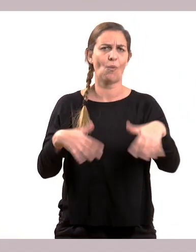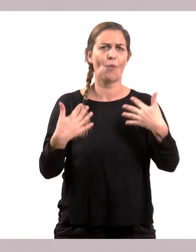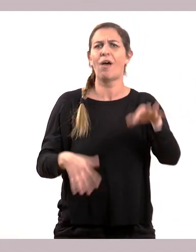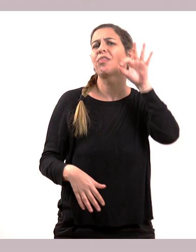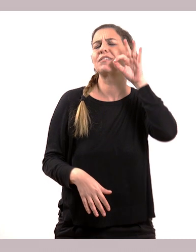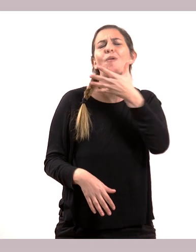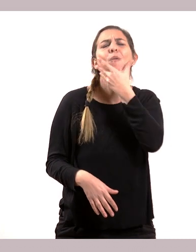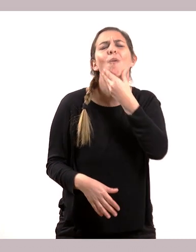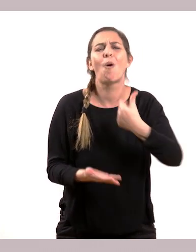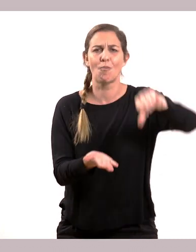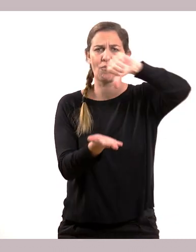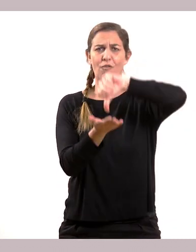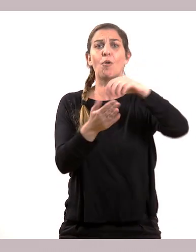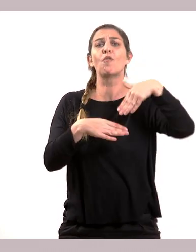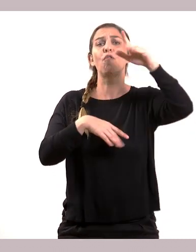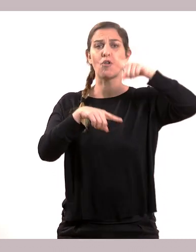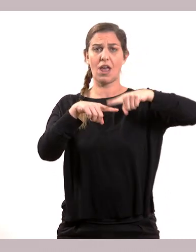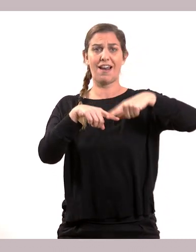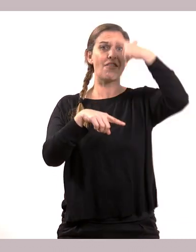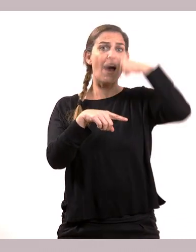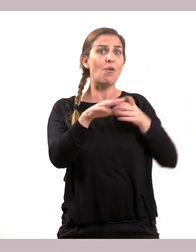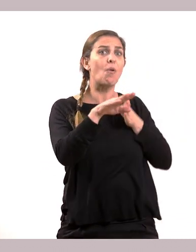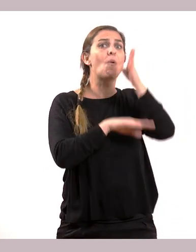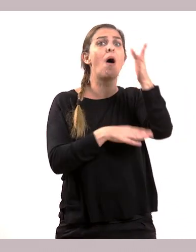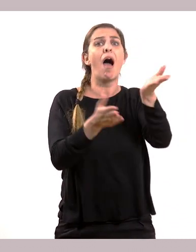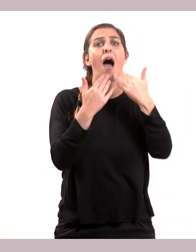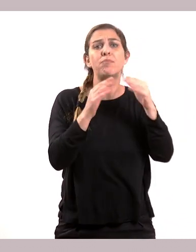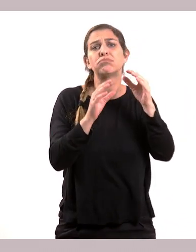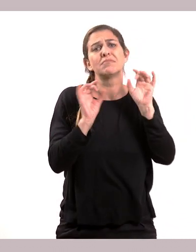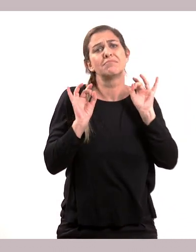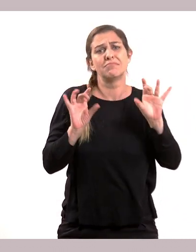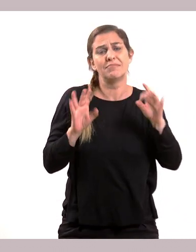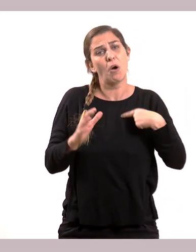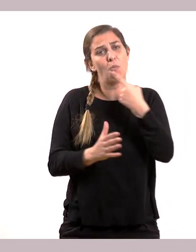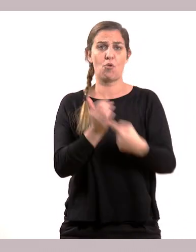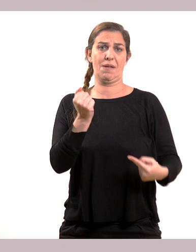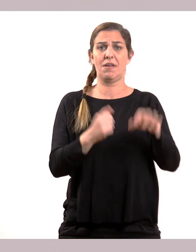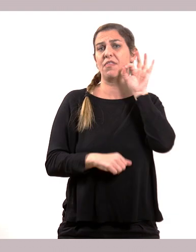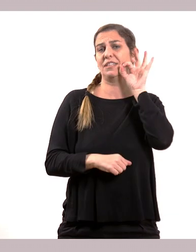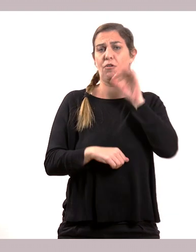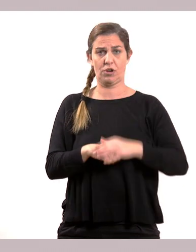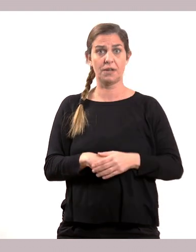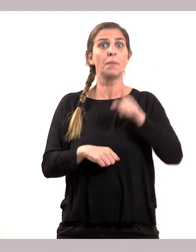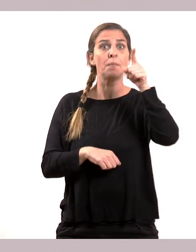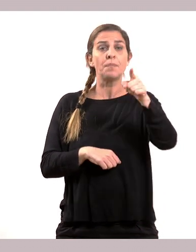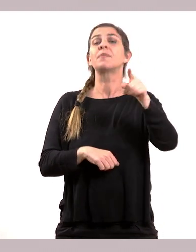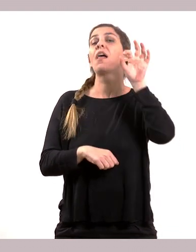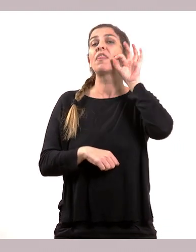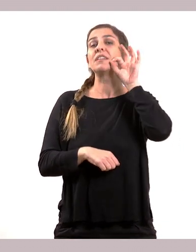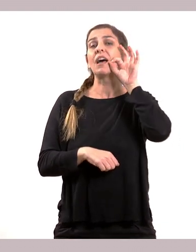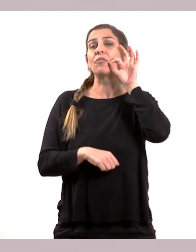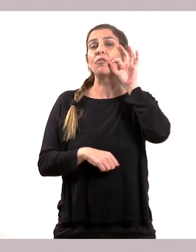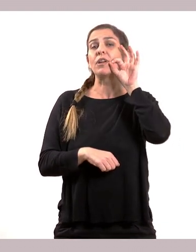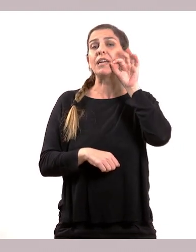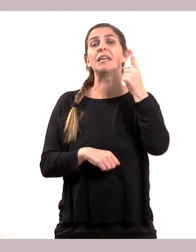Ελλάδα. Πολύ μου λείψε φέτος που δεν πήγα καθόλου. Και ξεκινάει ένα πλοίο να πάει ταξίδι, να